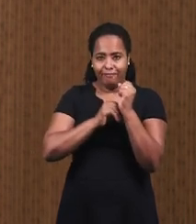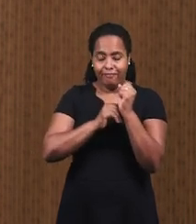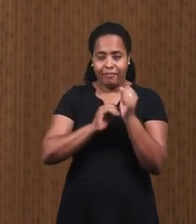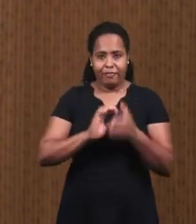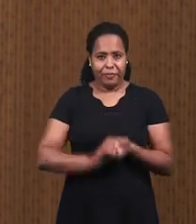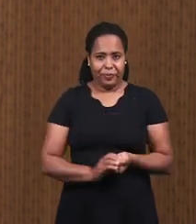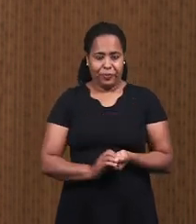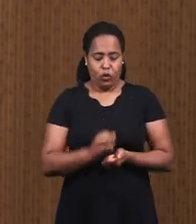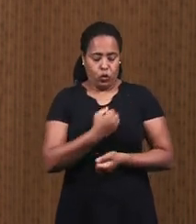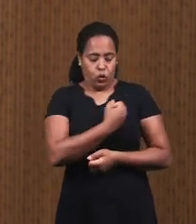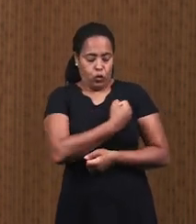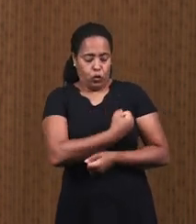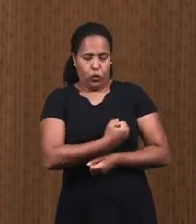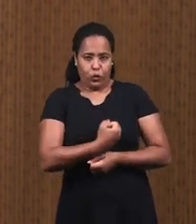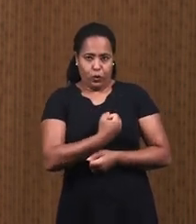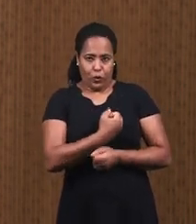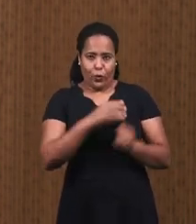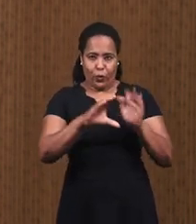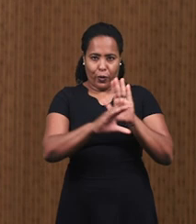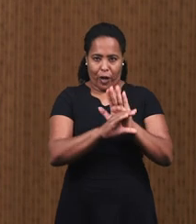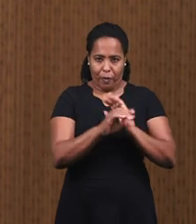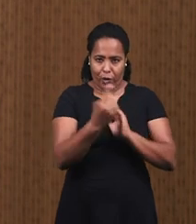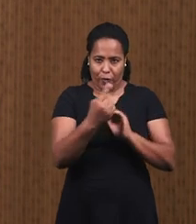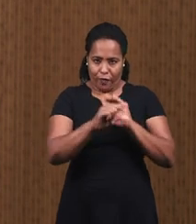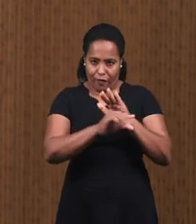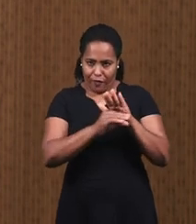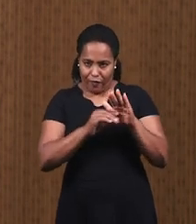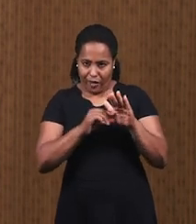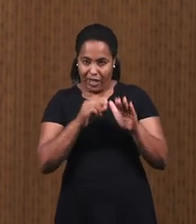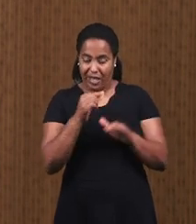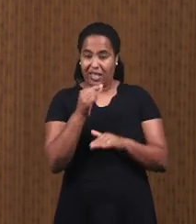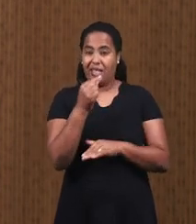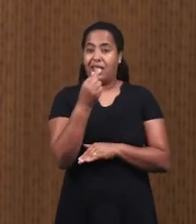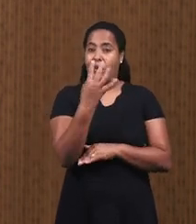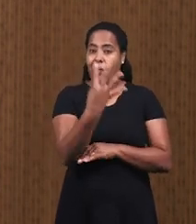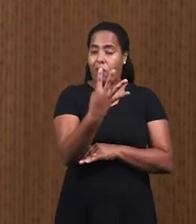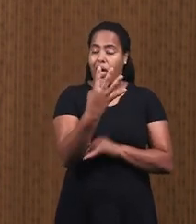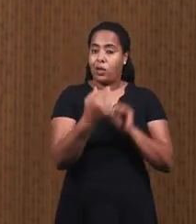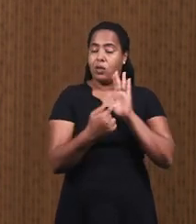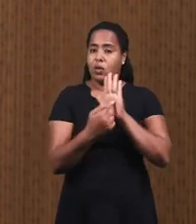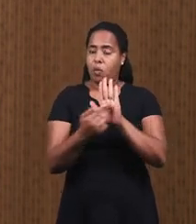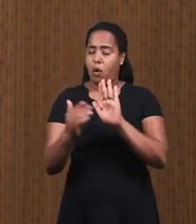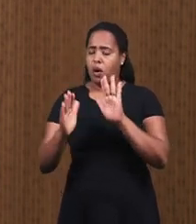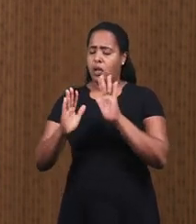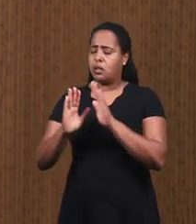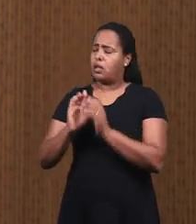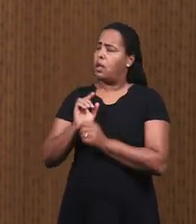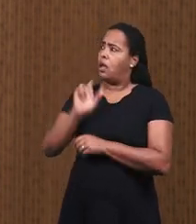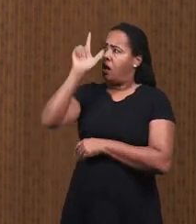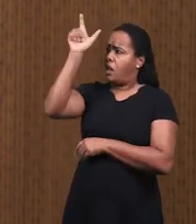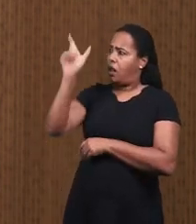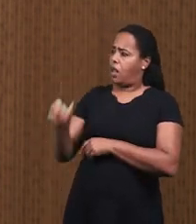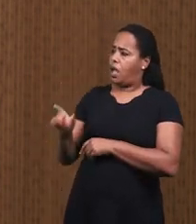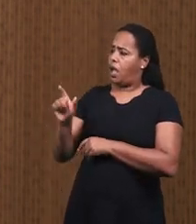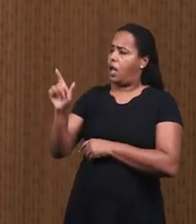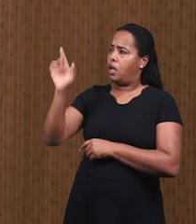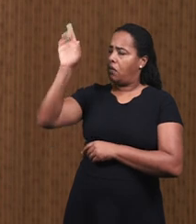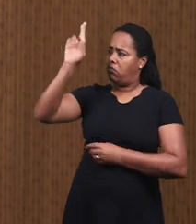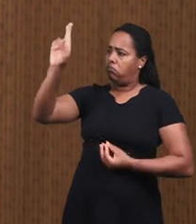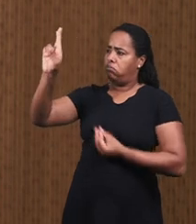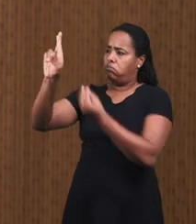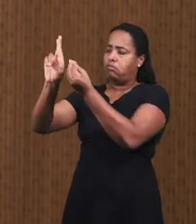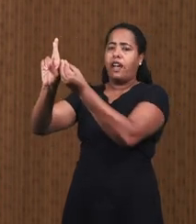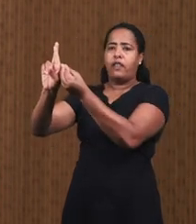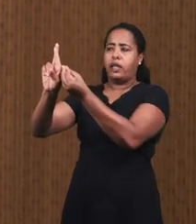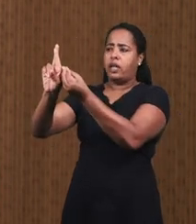mystère. Dans l'évangile de Jean, chapitre 1, verset 4, on lit, en lui était la vie, et la